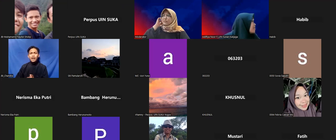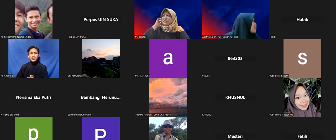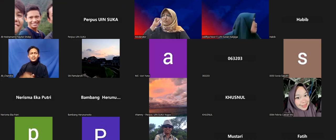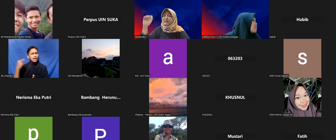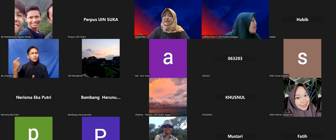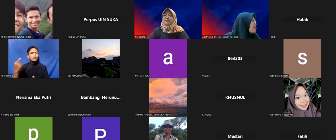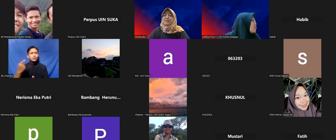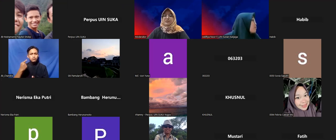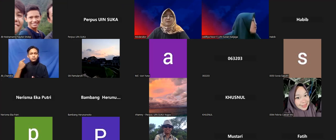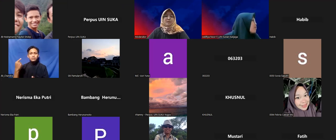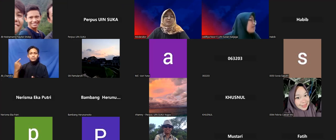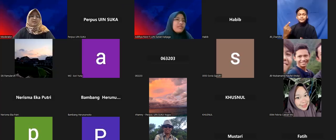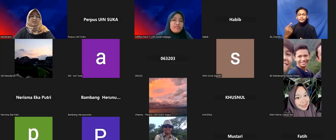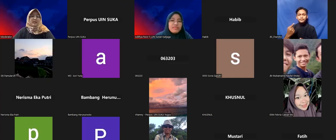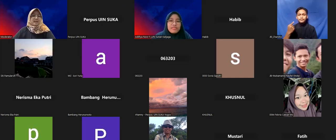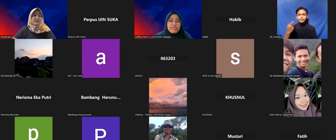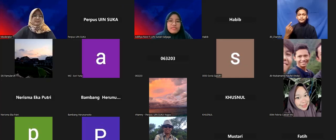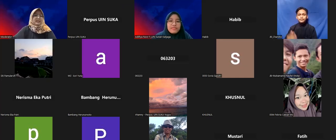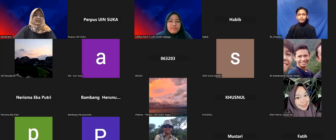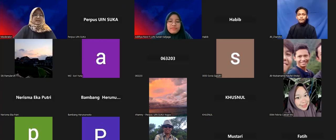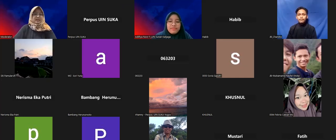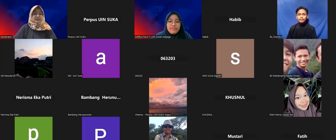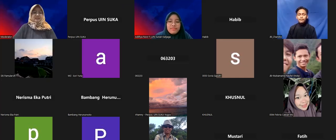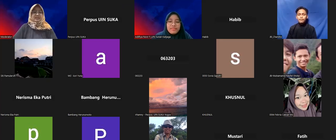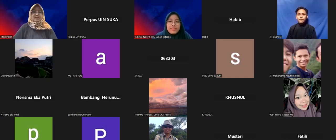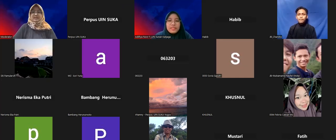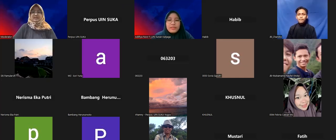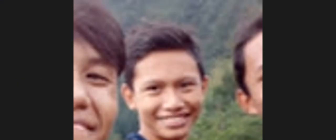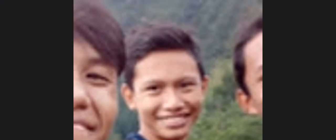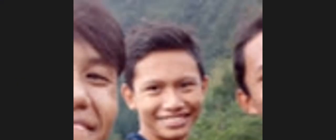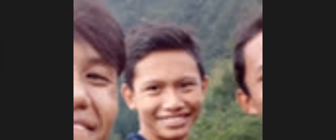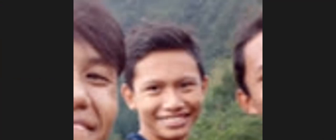umum untuk suaranya belum terdengar